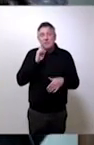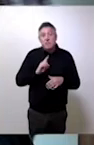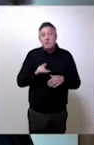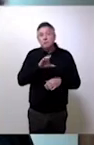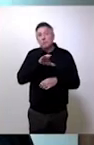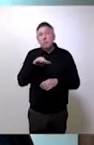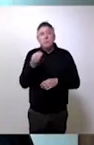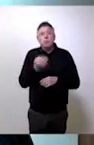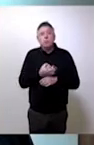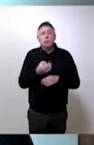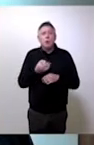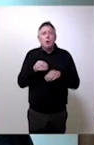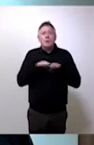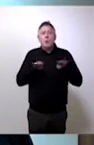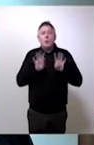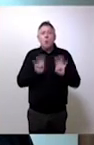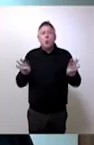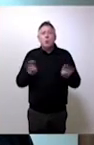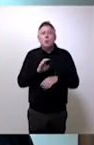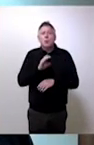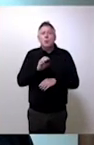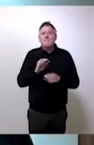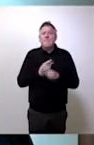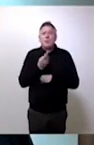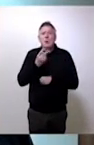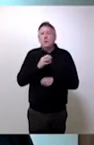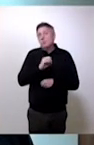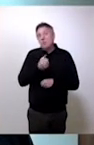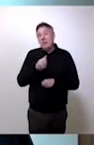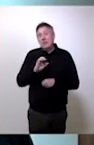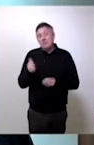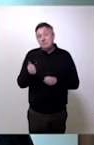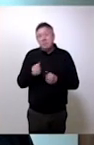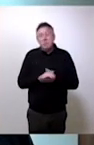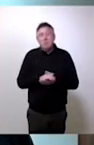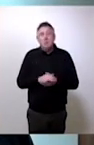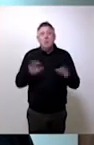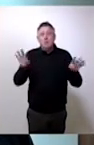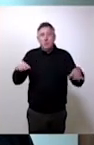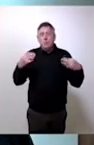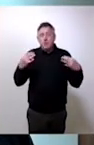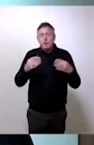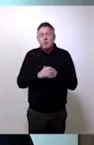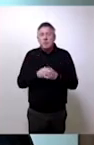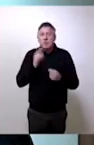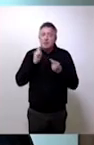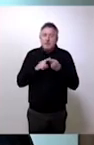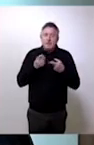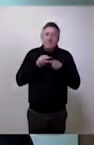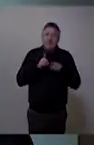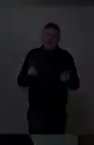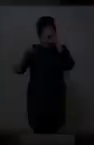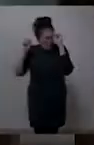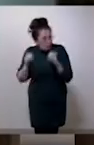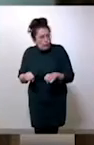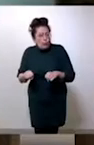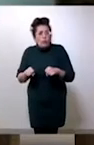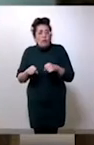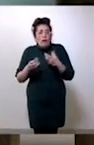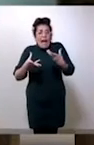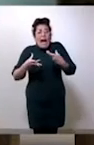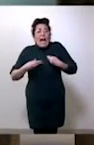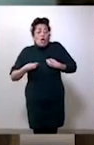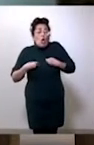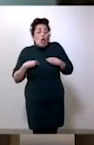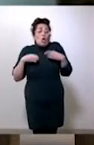100% virtuelle de lancement autour d'une inspiration autour de la démocratie et de la transition écologique. Et c'est ça en